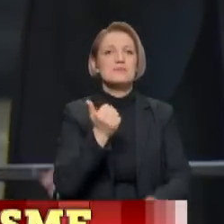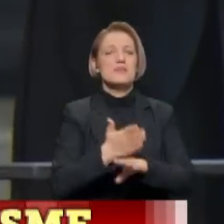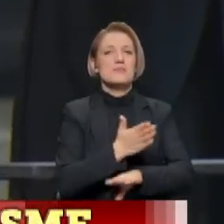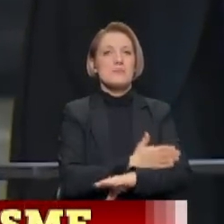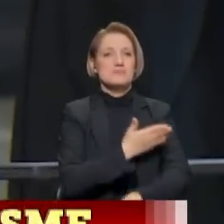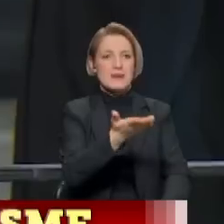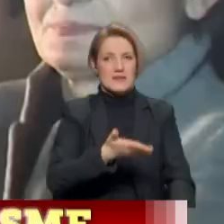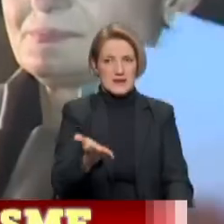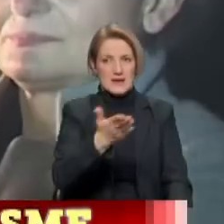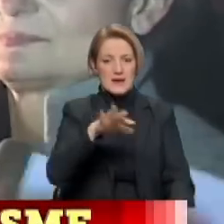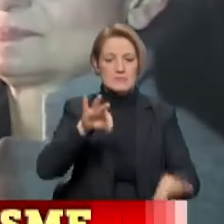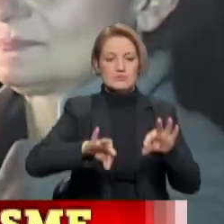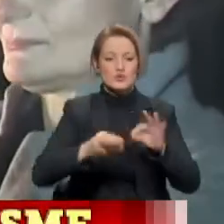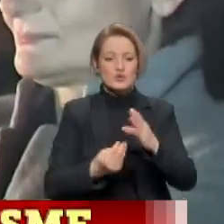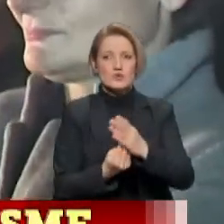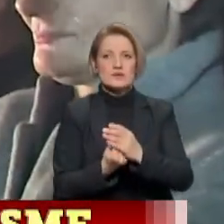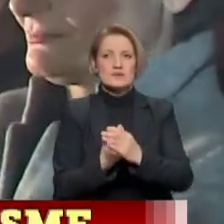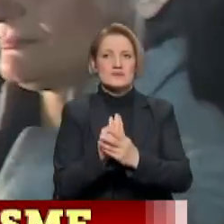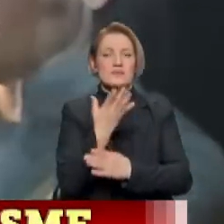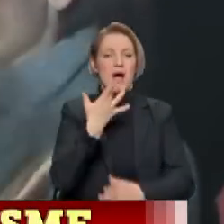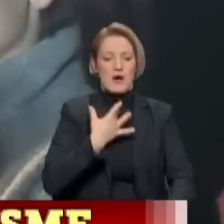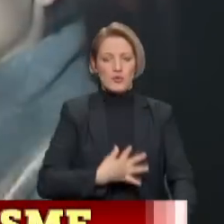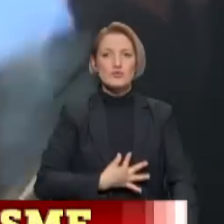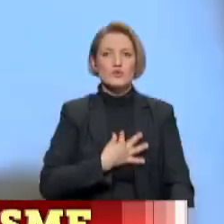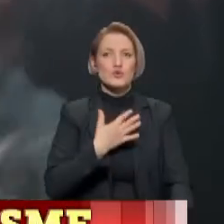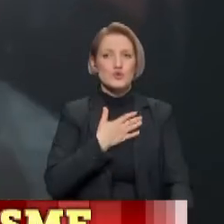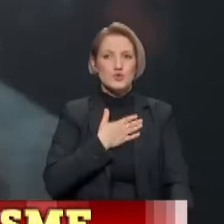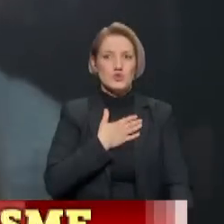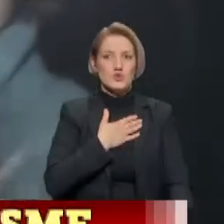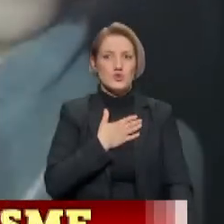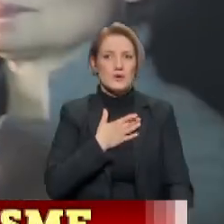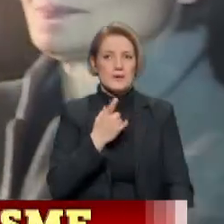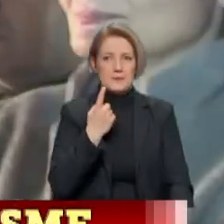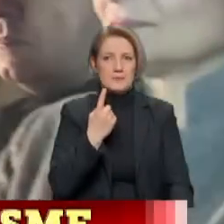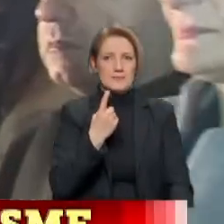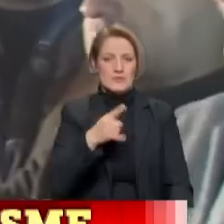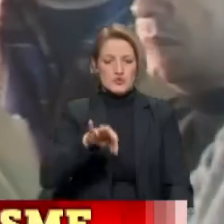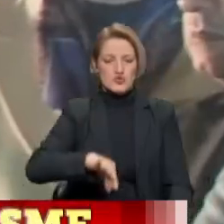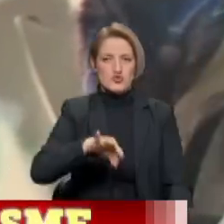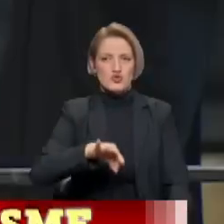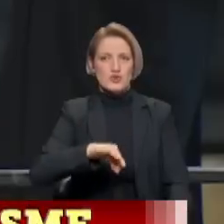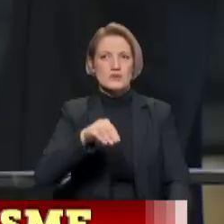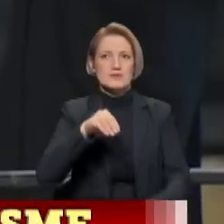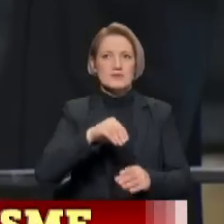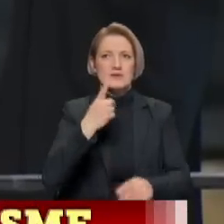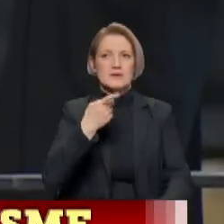hemşehrilerim, bu sabahki umudum bir ise şu anki